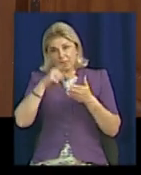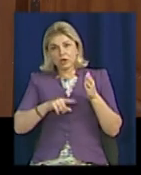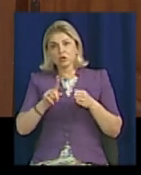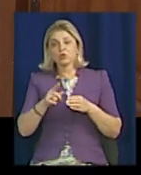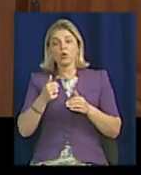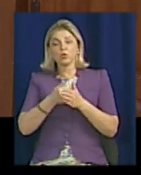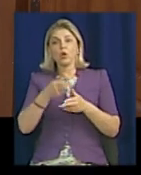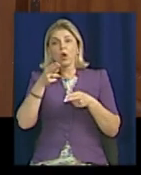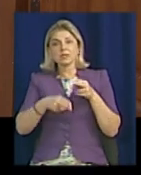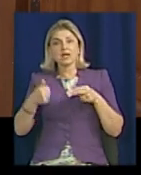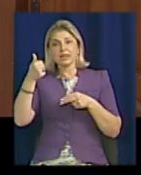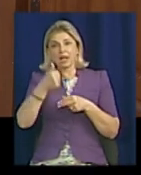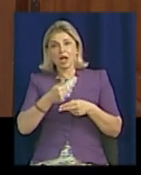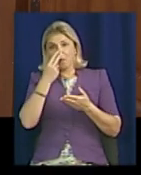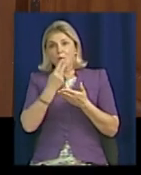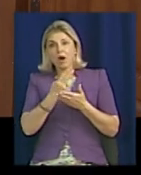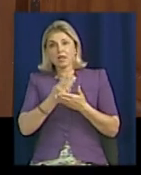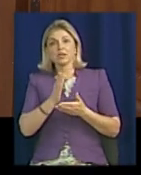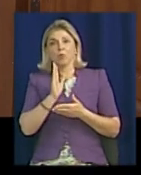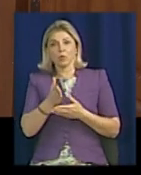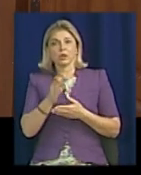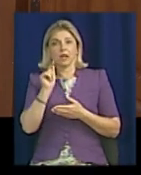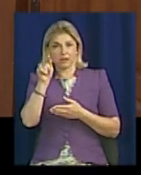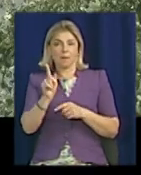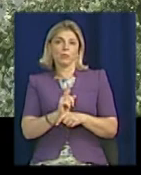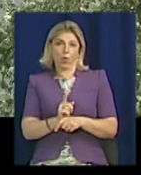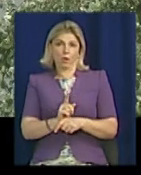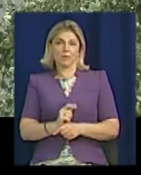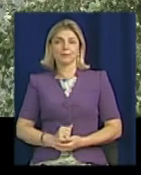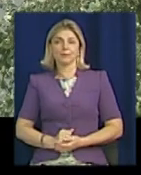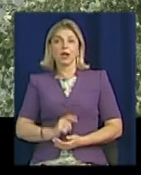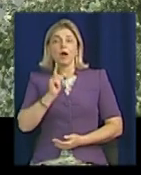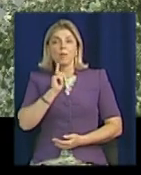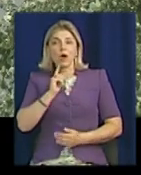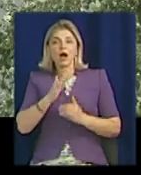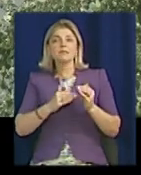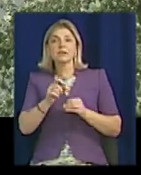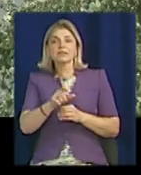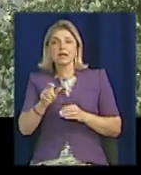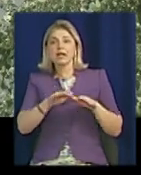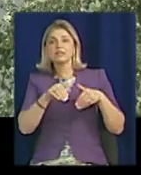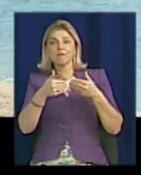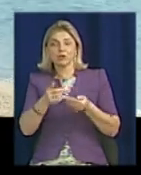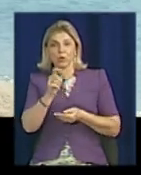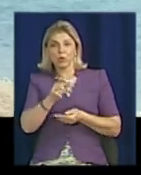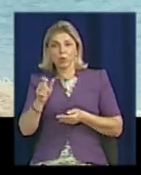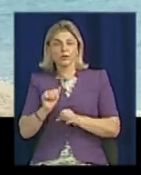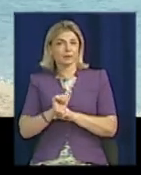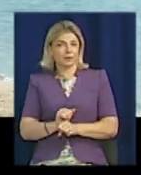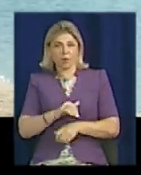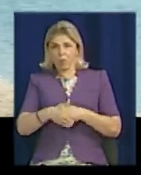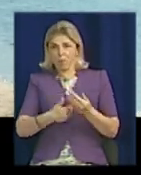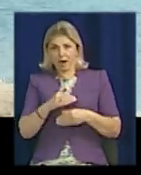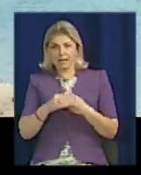тижня показники вже там будуть в нормі. Поки спеціалісти радять миколаївцям утриматись від купання